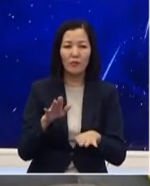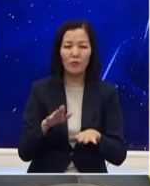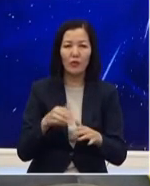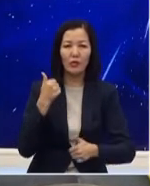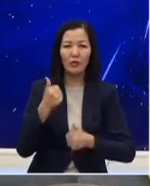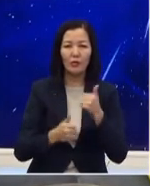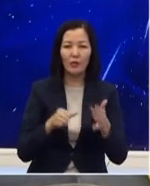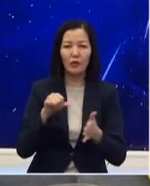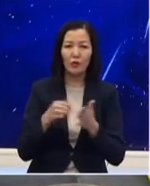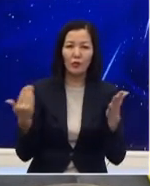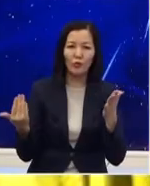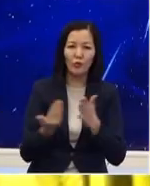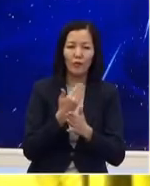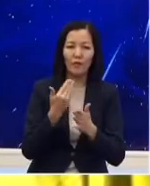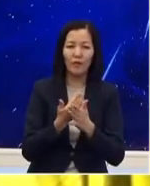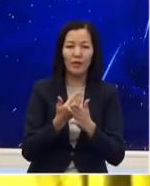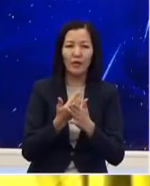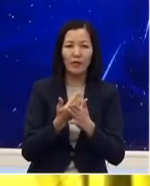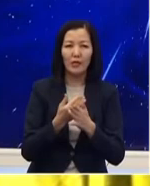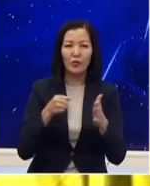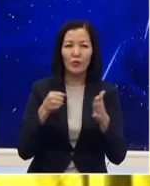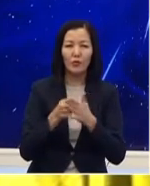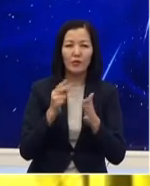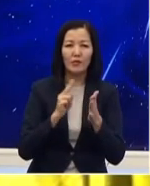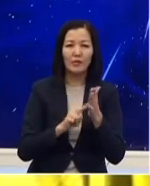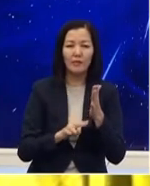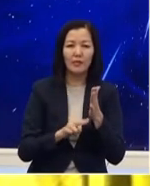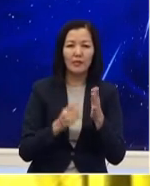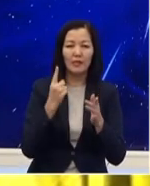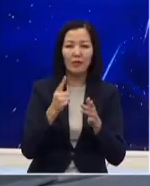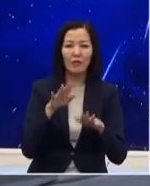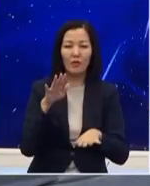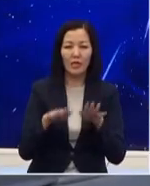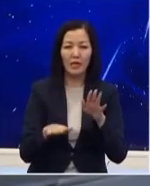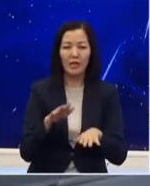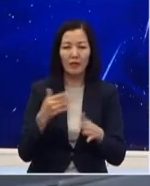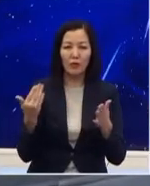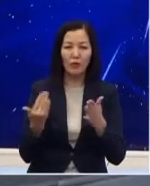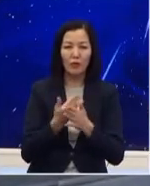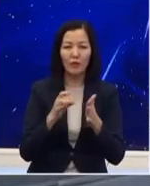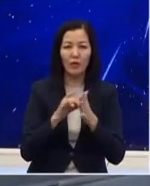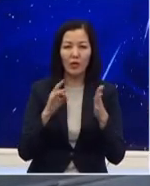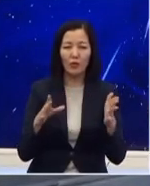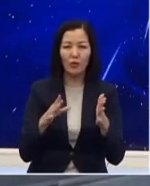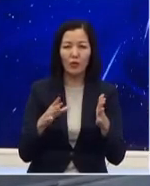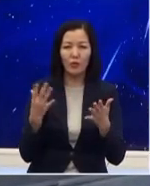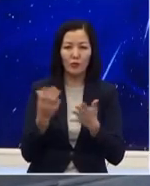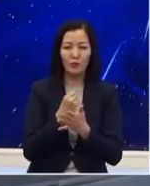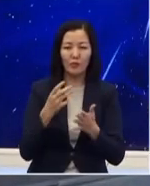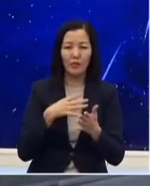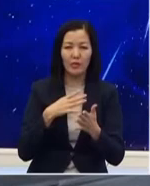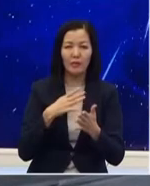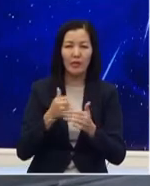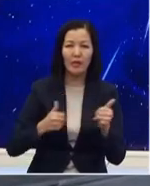республики выступила в новом для себя дивизионе – до 71 килограмма. Дебют в новой категории выдался успешным, обойдя главных